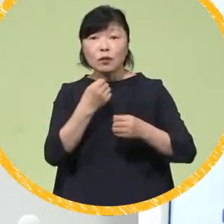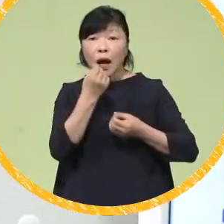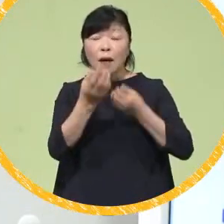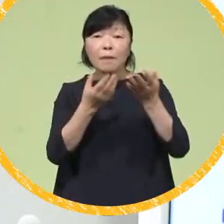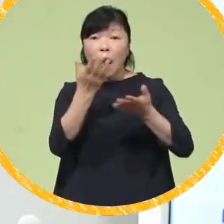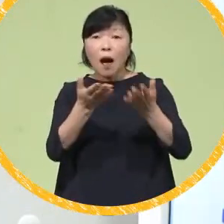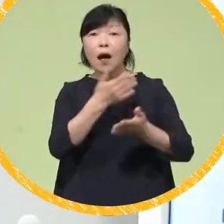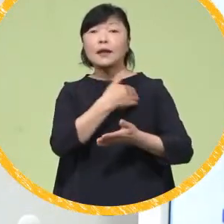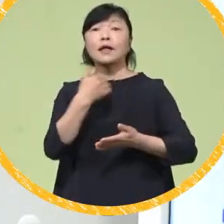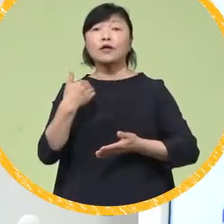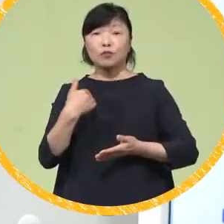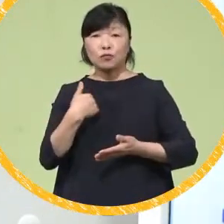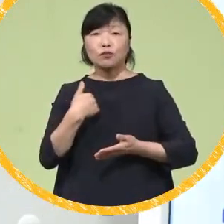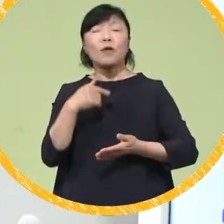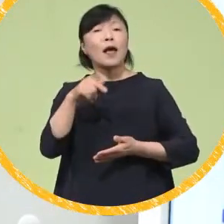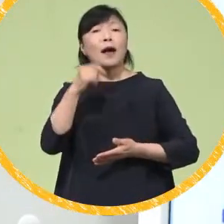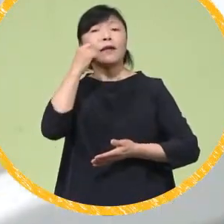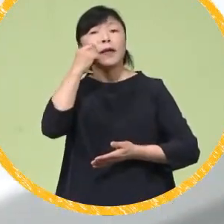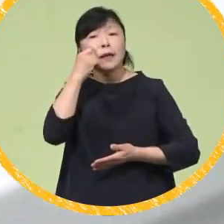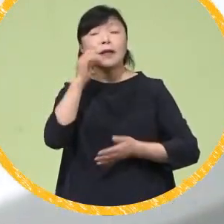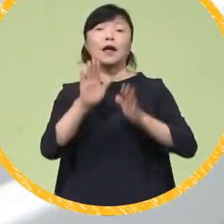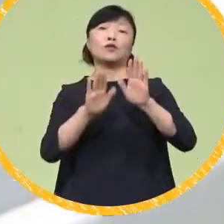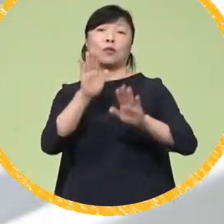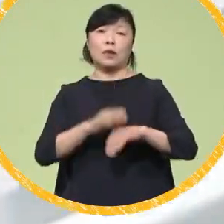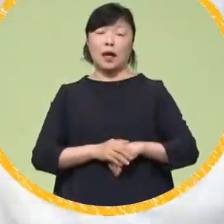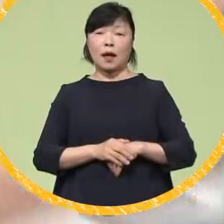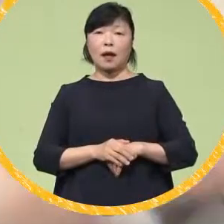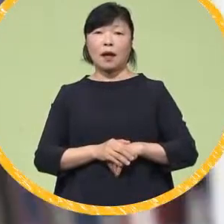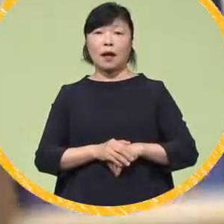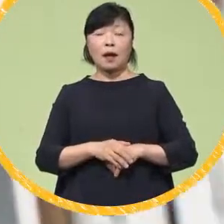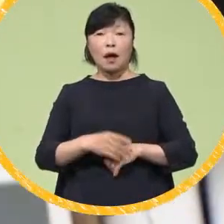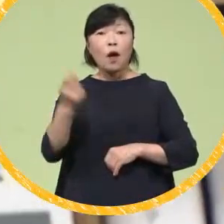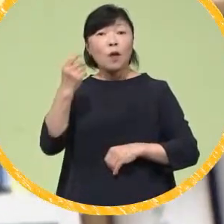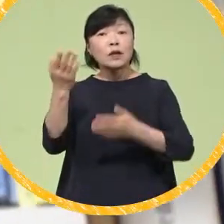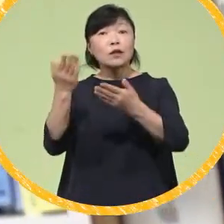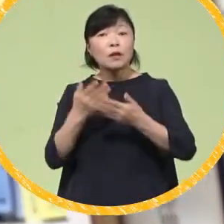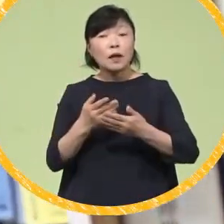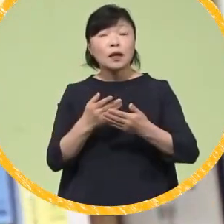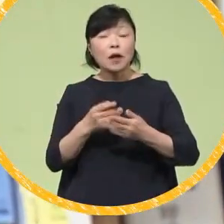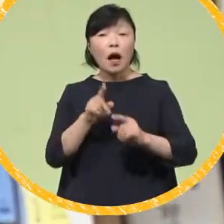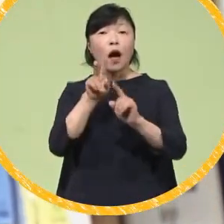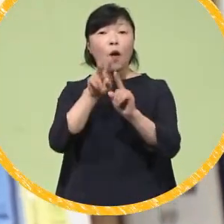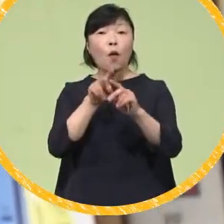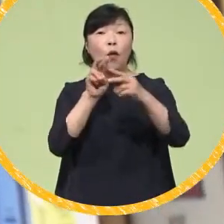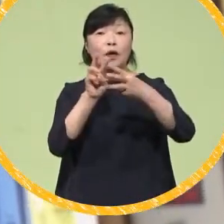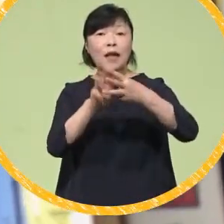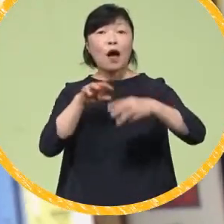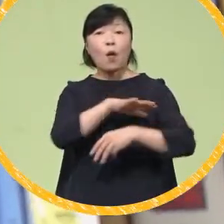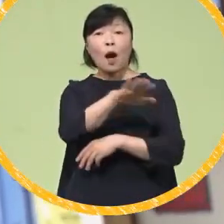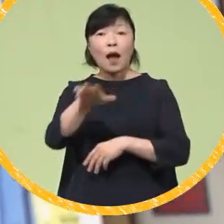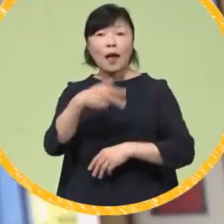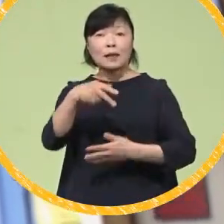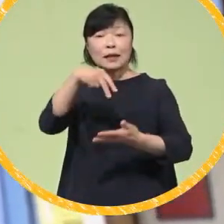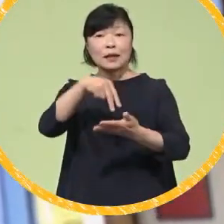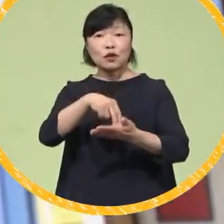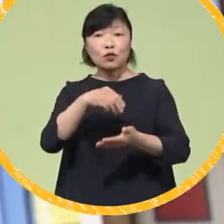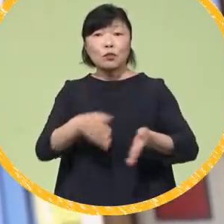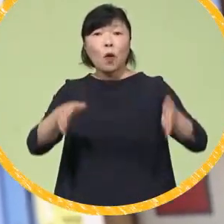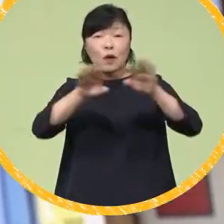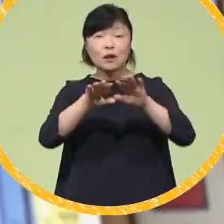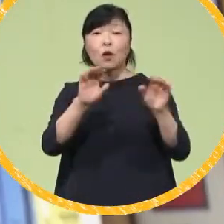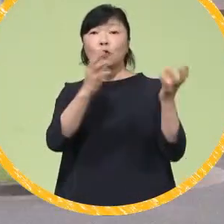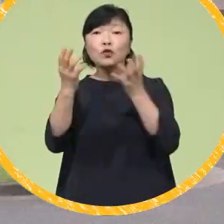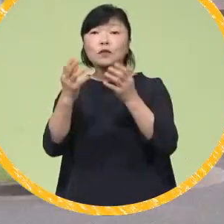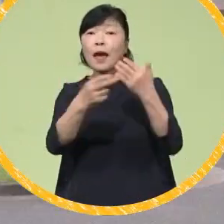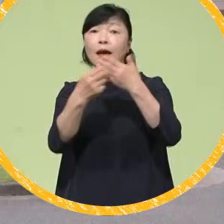はい、まあ、それができなくなってるので、 はい、こう教えてくれたのは小田原市立病院救命救急センター